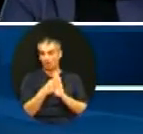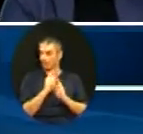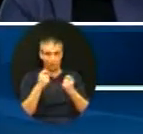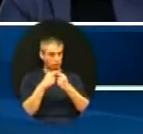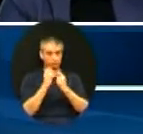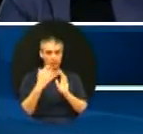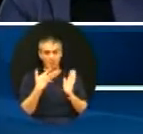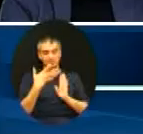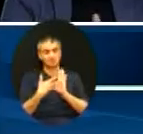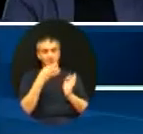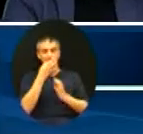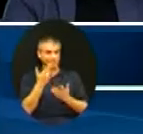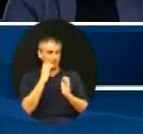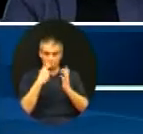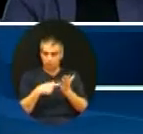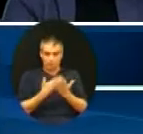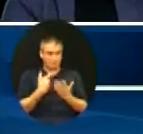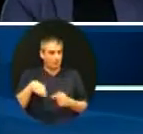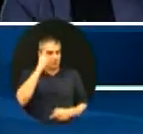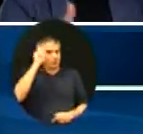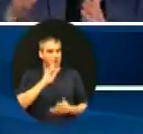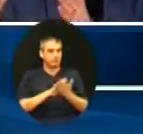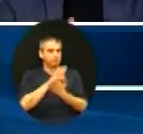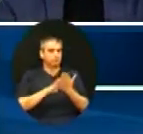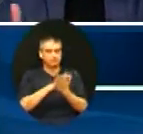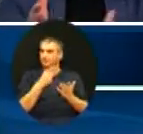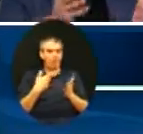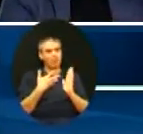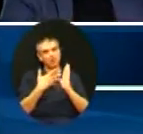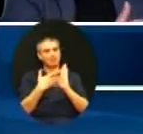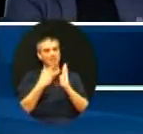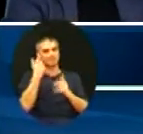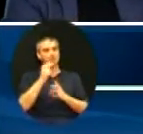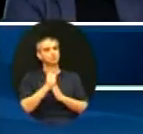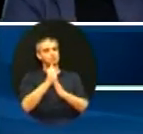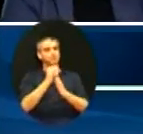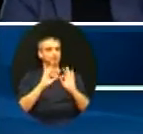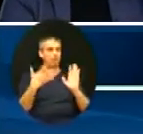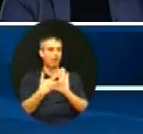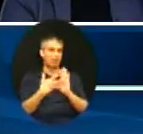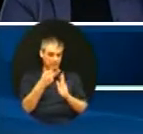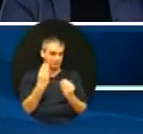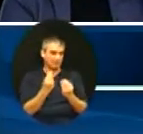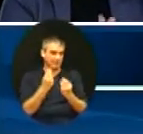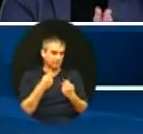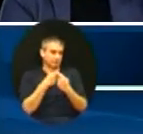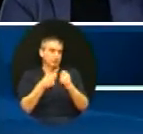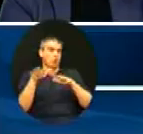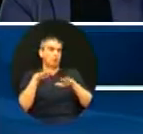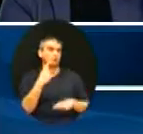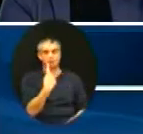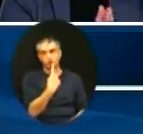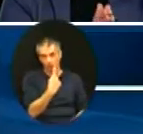קשורה באמת לתחקיר תקשורתי, כי עובדה שאף אחד מאיתנו לא יודע מה מדובר. כלומר, זה לא איזה תחקיר תקשורתי שהוביל לפתיחת חקירה. כנראה זה דברים שמקורבים לראש